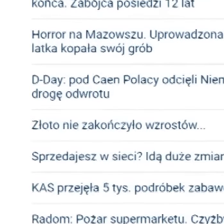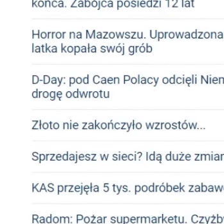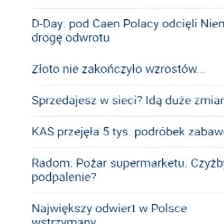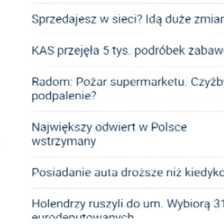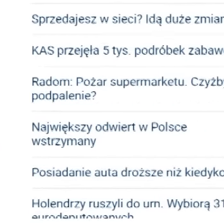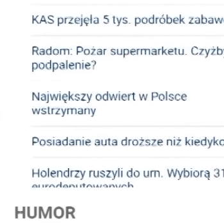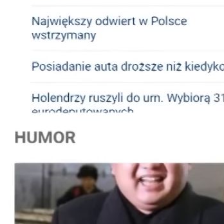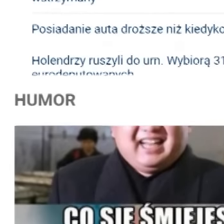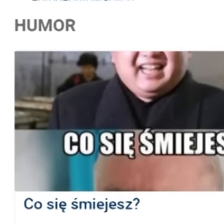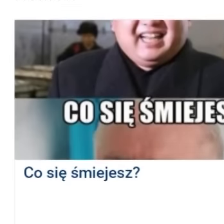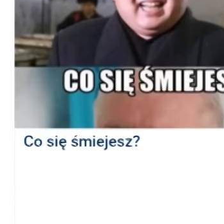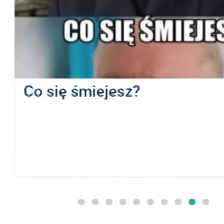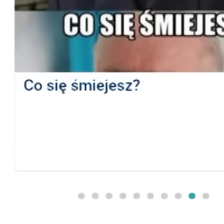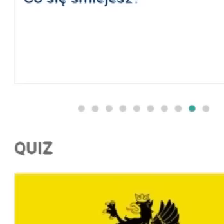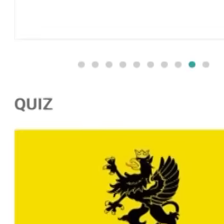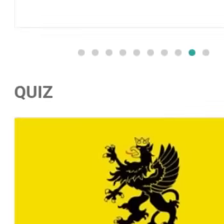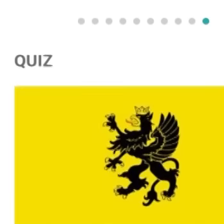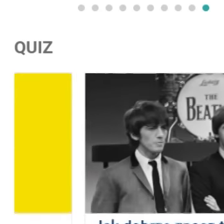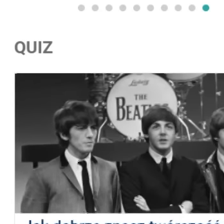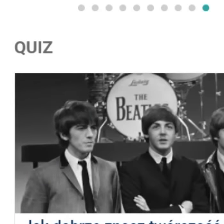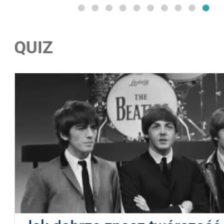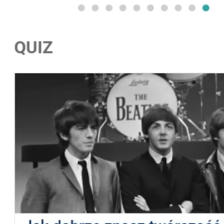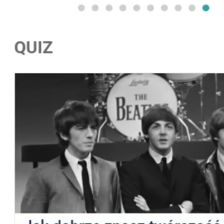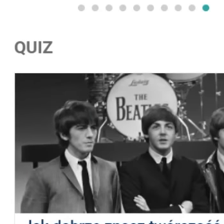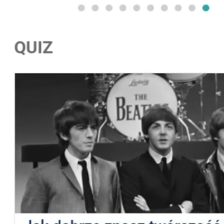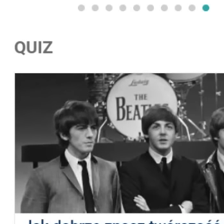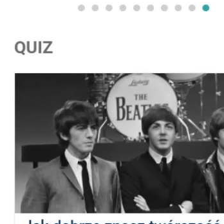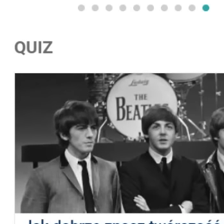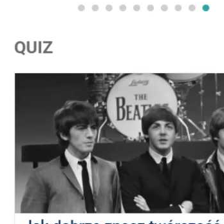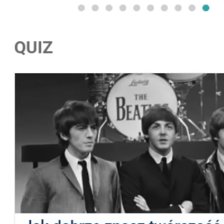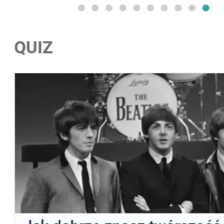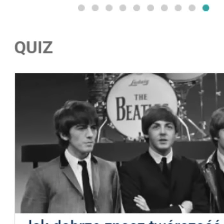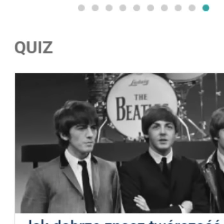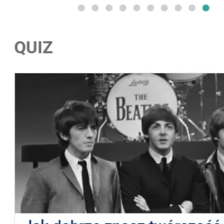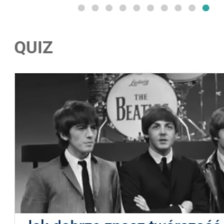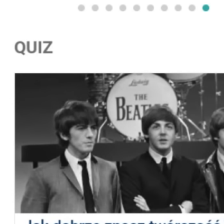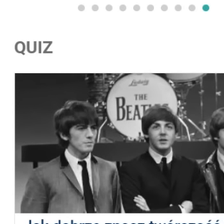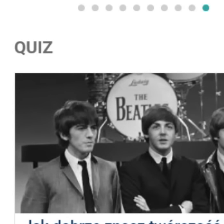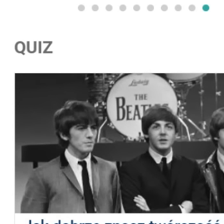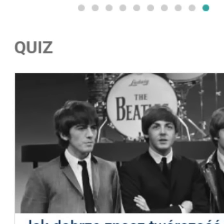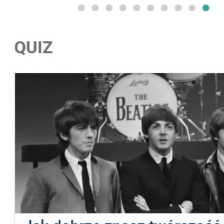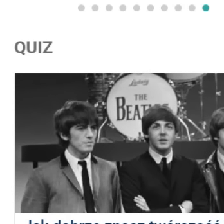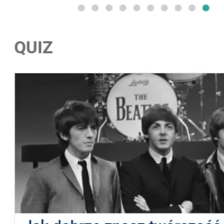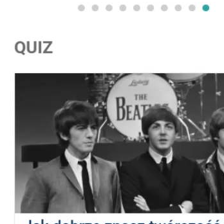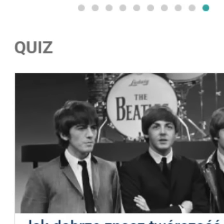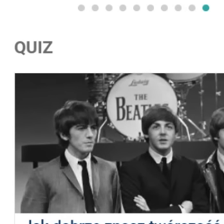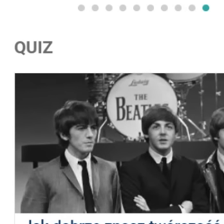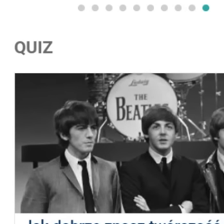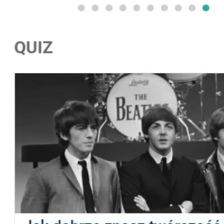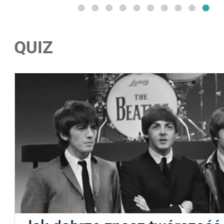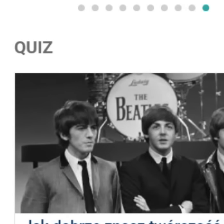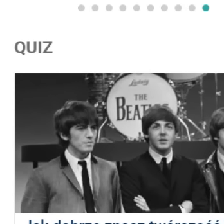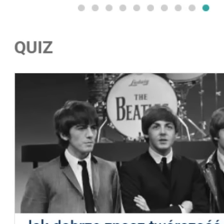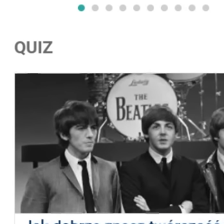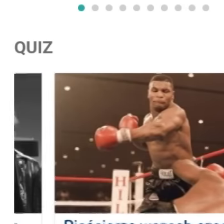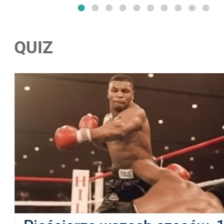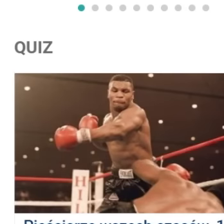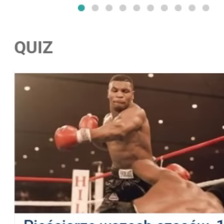tym dowiedzieliśmy. Dlaczego ta informacja nie przeciekła wcześniej? Dlaczego rząd milczał?